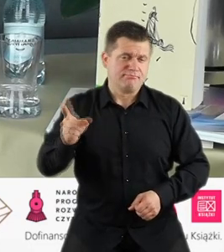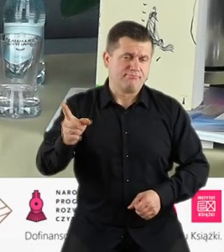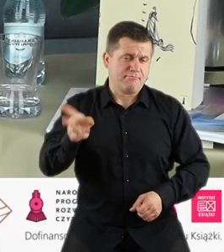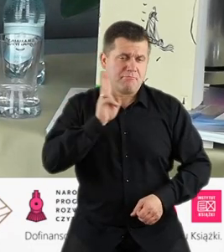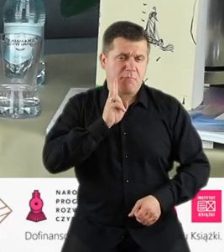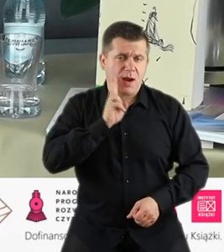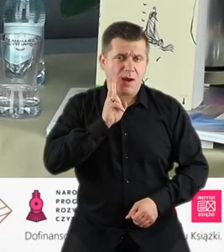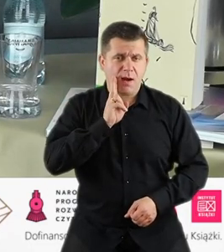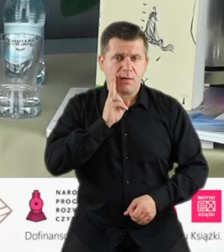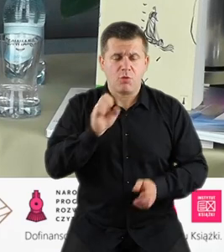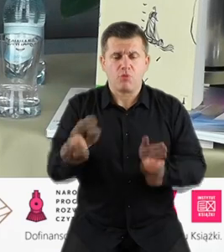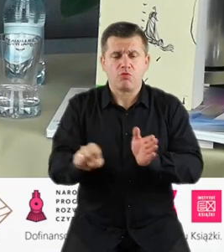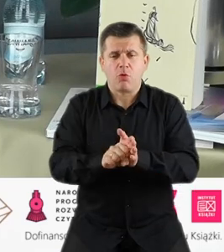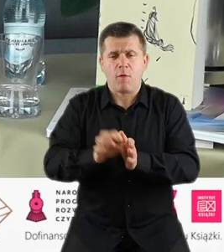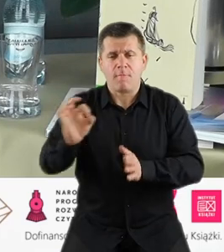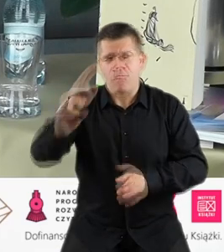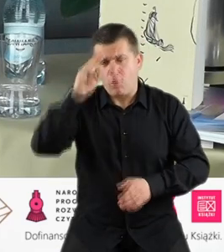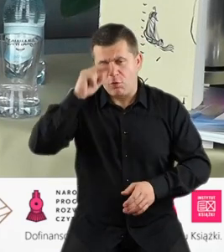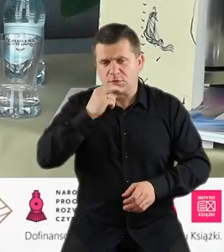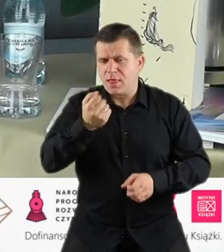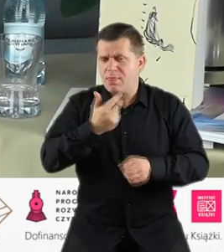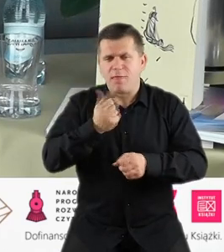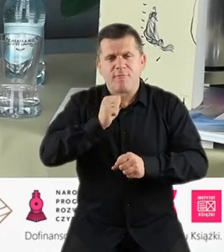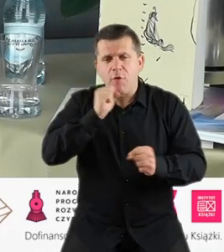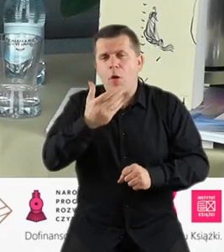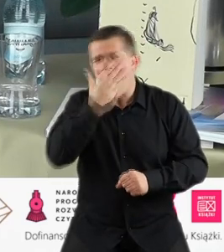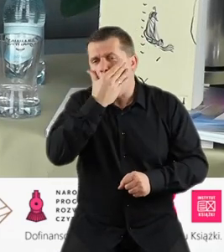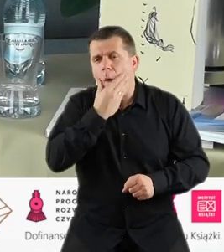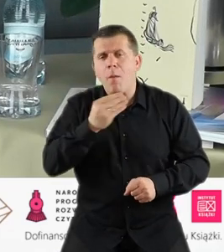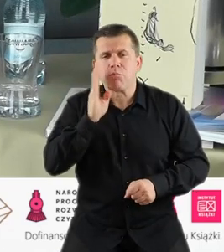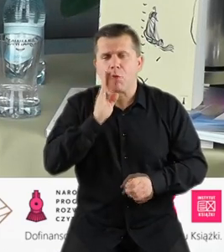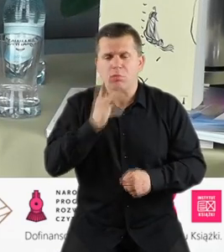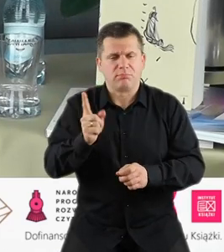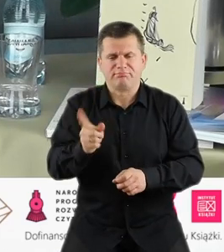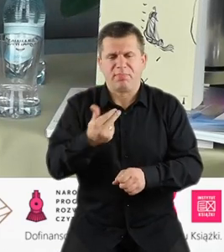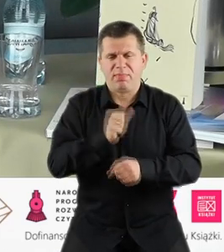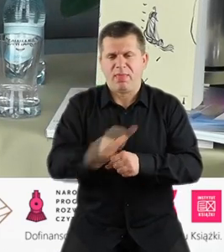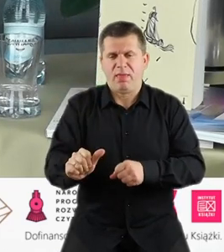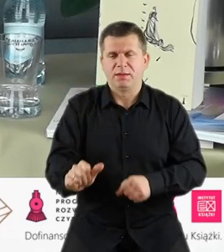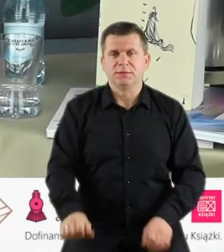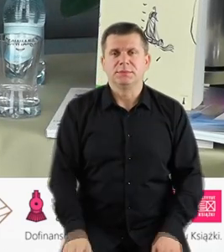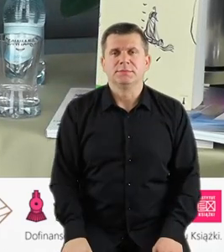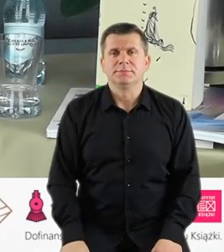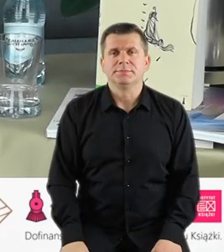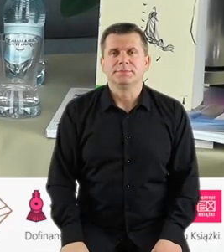matki, a do ojca swojego nie jest w ogóle podobny. Do kogo on jest podobny?